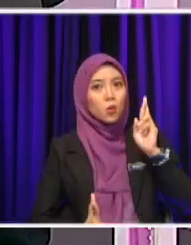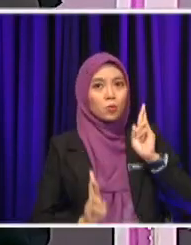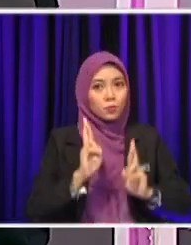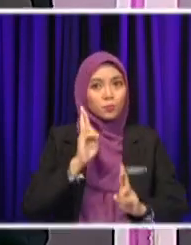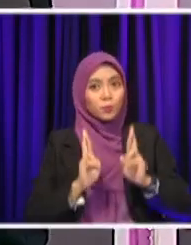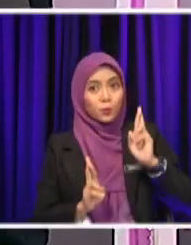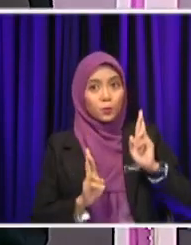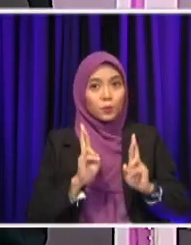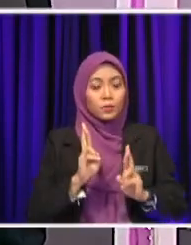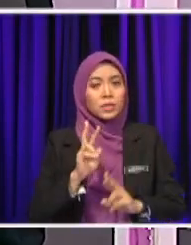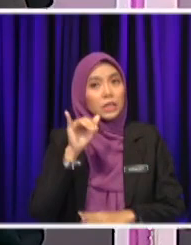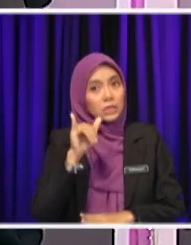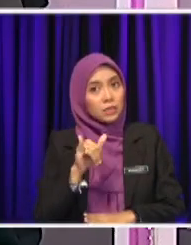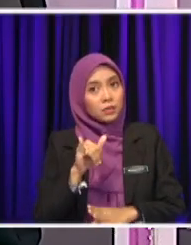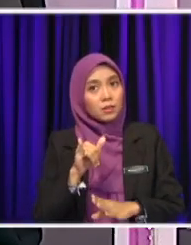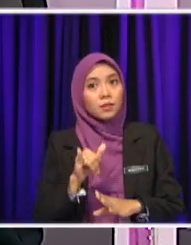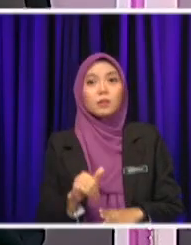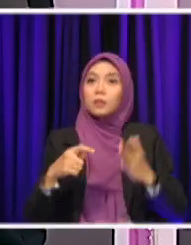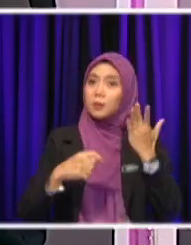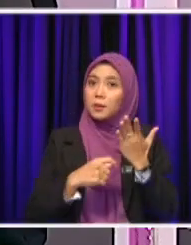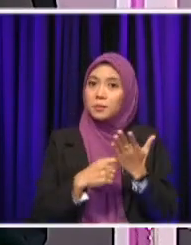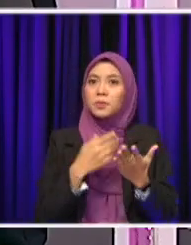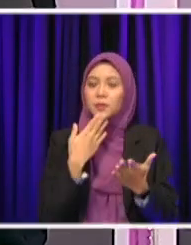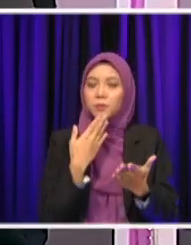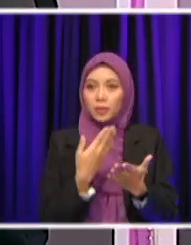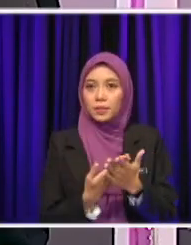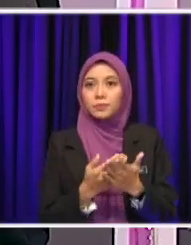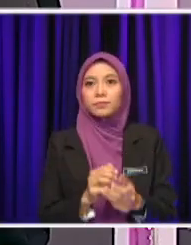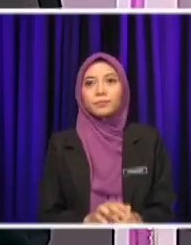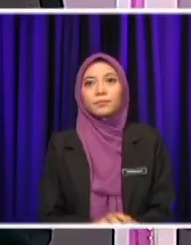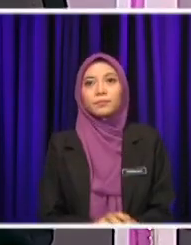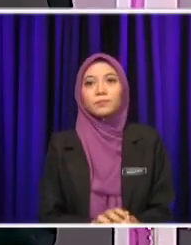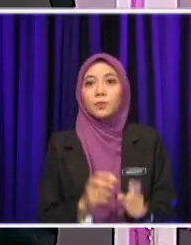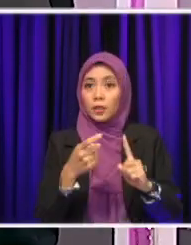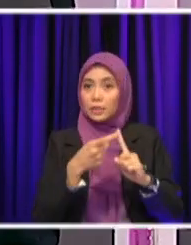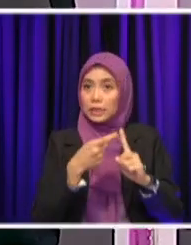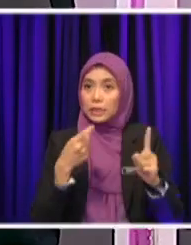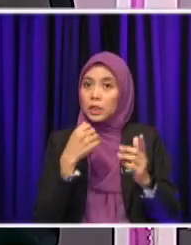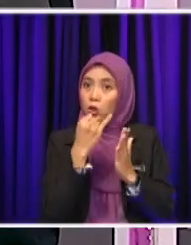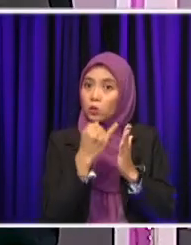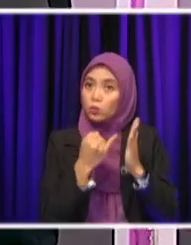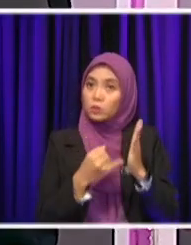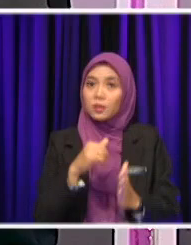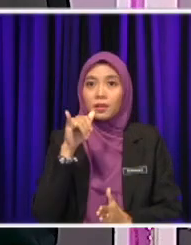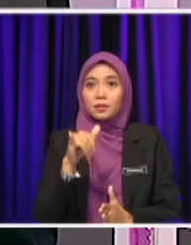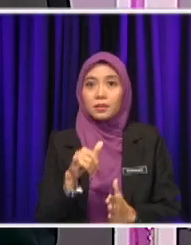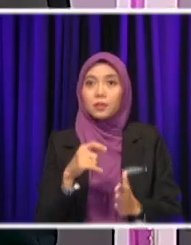robot lakaran yang ditambah baiklah. Daripada lakaran yang ditambah baik itulah kita akan menghasilkan carta alih